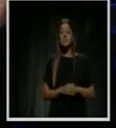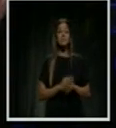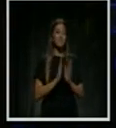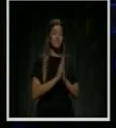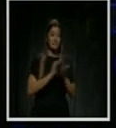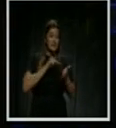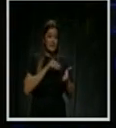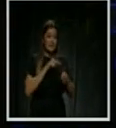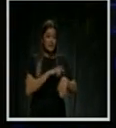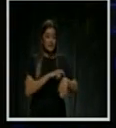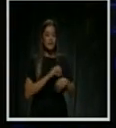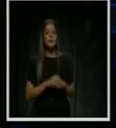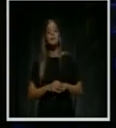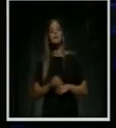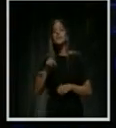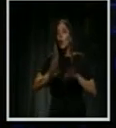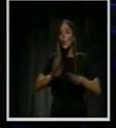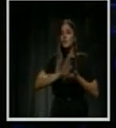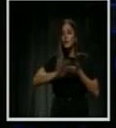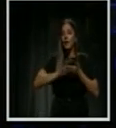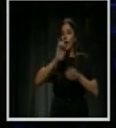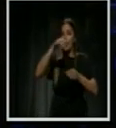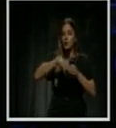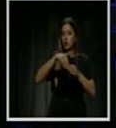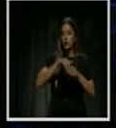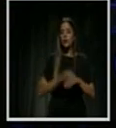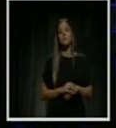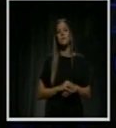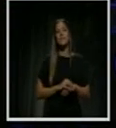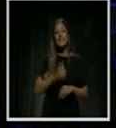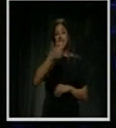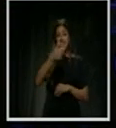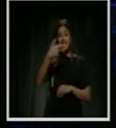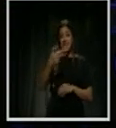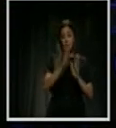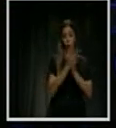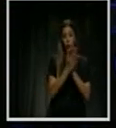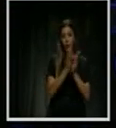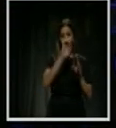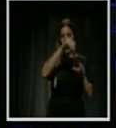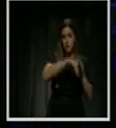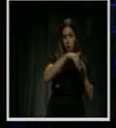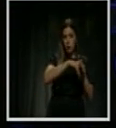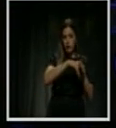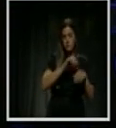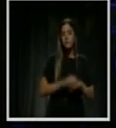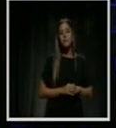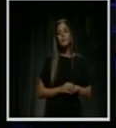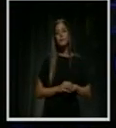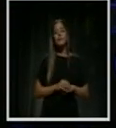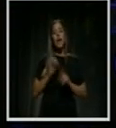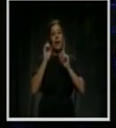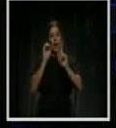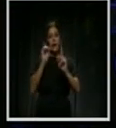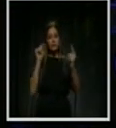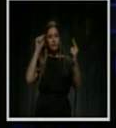kampanja elettorali li waslet issa fi tmiema, meta wħed janalizza 68 manifest tal-Partit Laburista għall-elezzjoni tal-Kunsillu Lokali, l-10